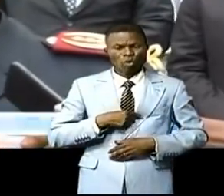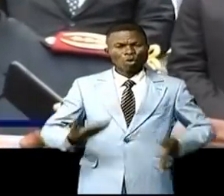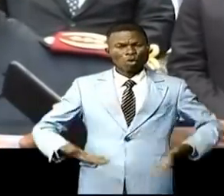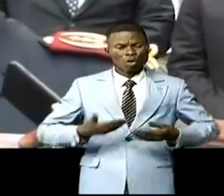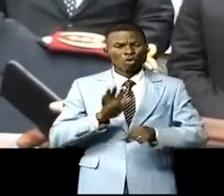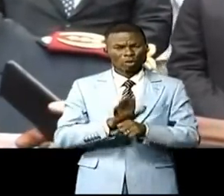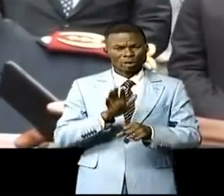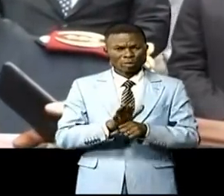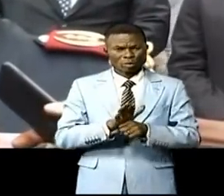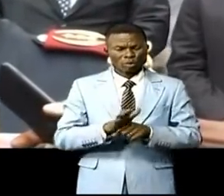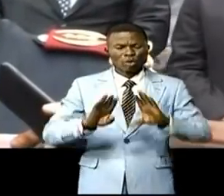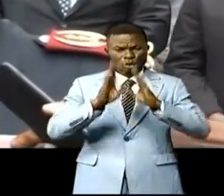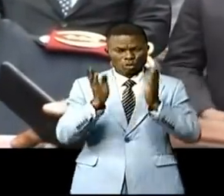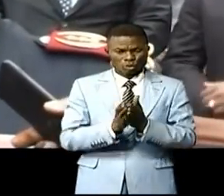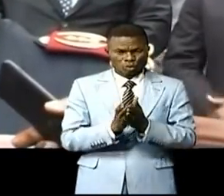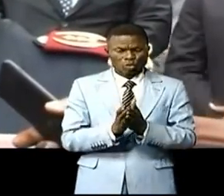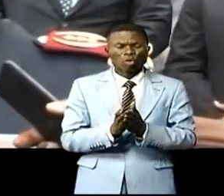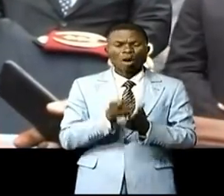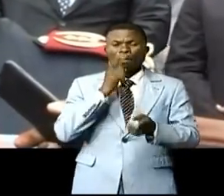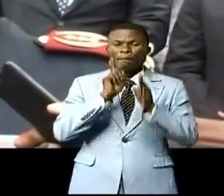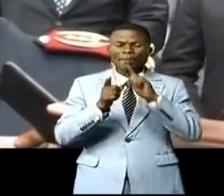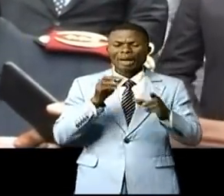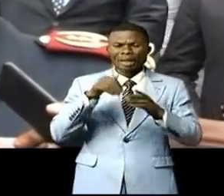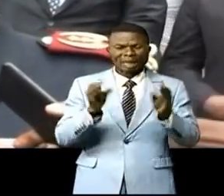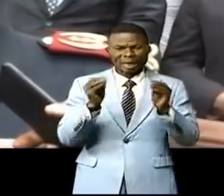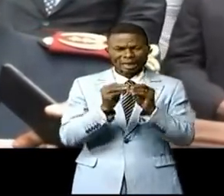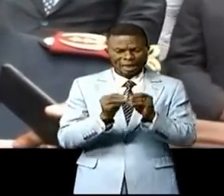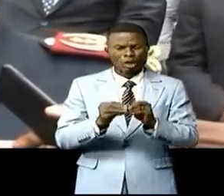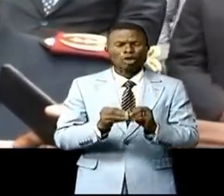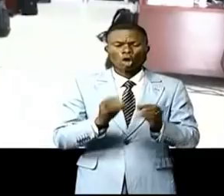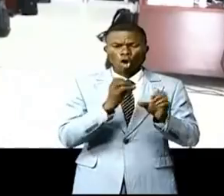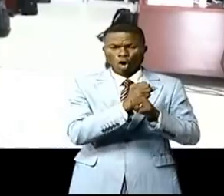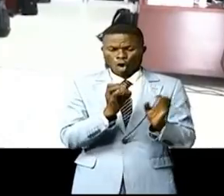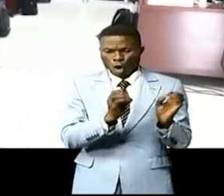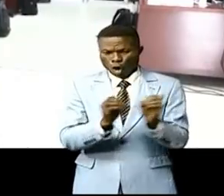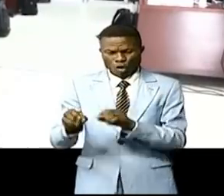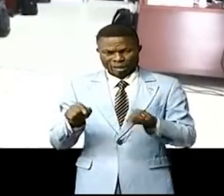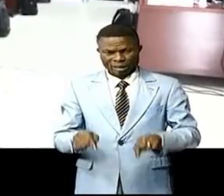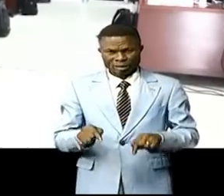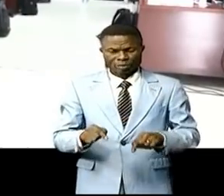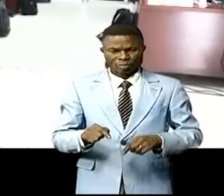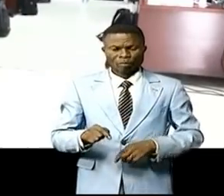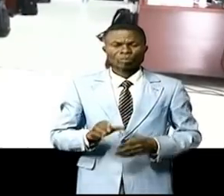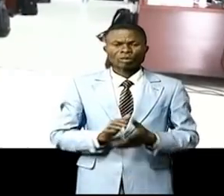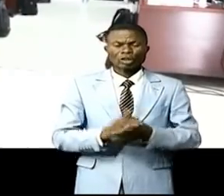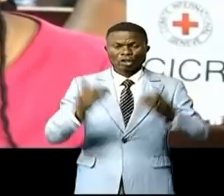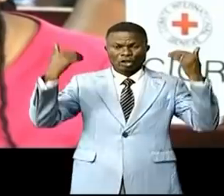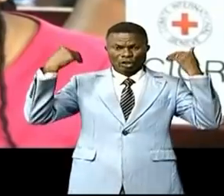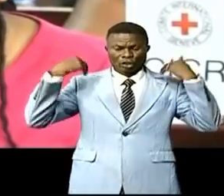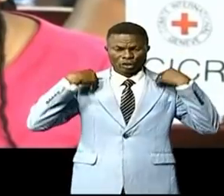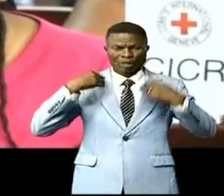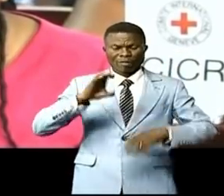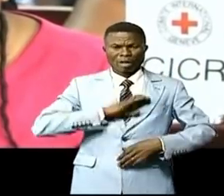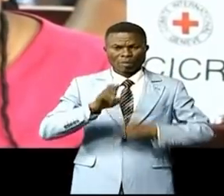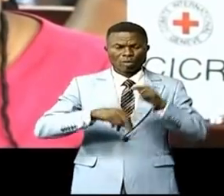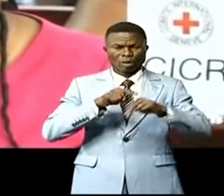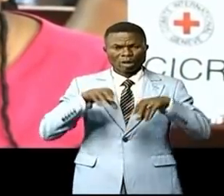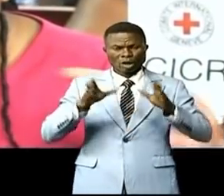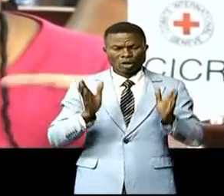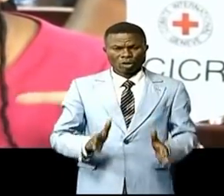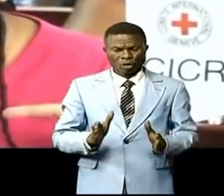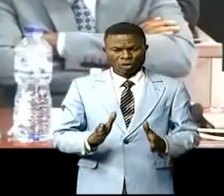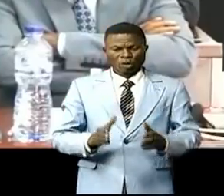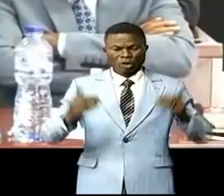à ce que va se dire dans les différentes commissions qui vont commencer à se réunir aujourd'hui. Le commissaire général de la police nationale congolaise qui pilote